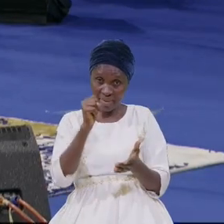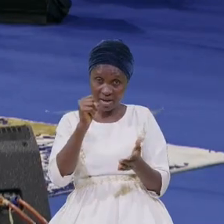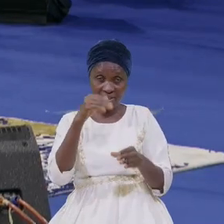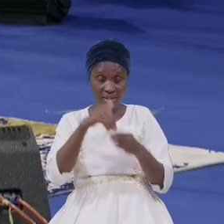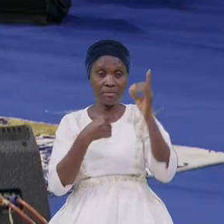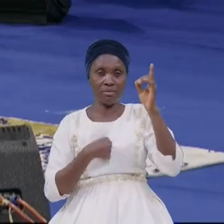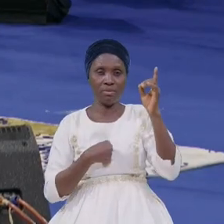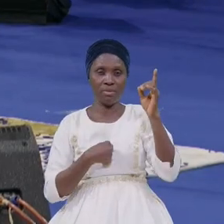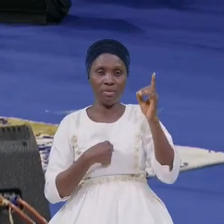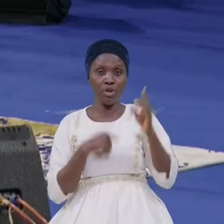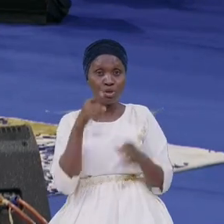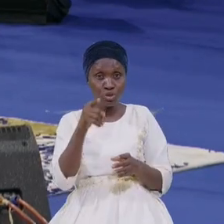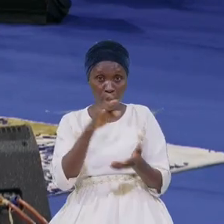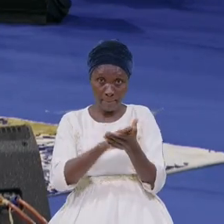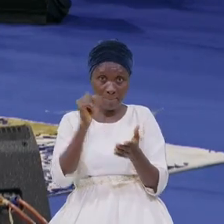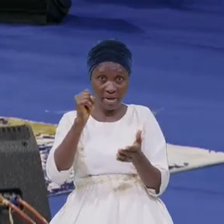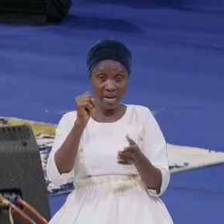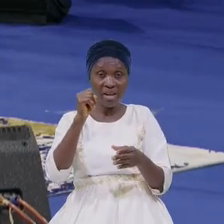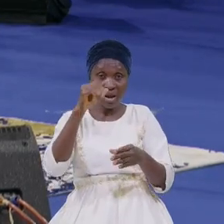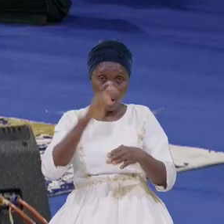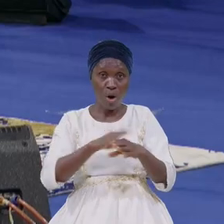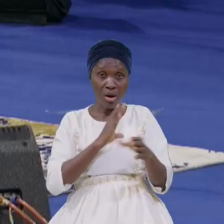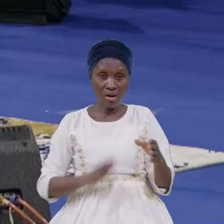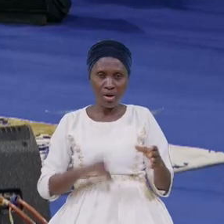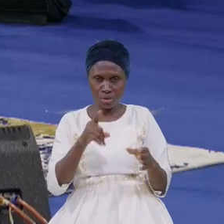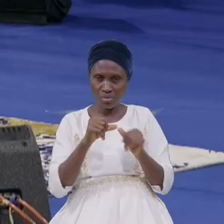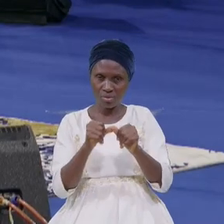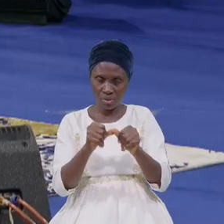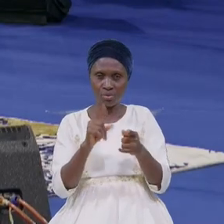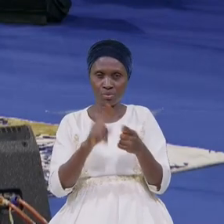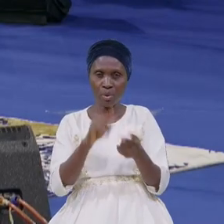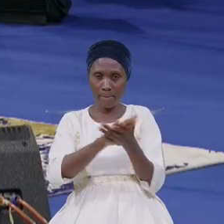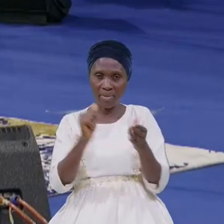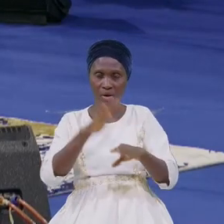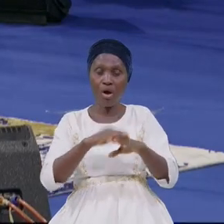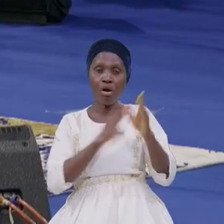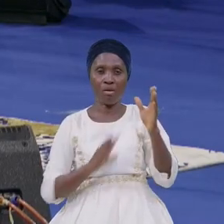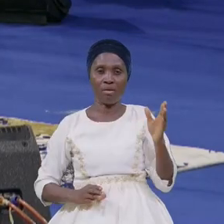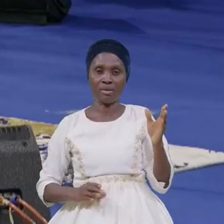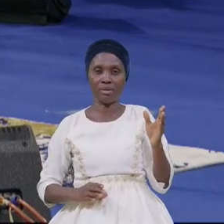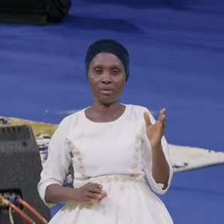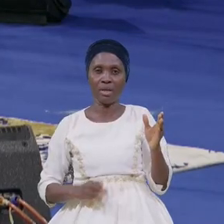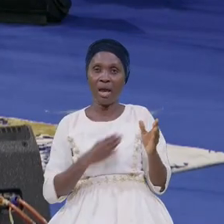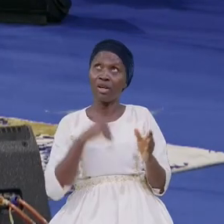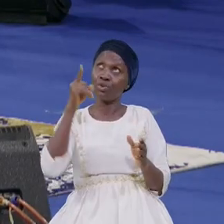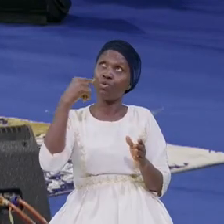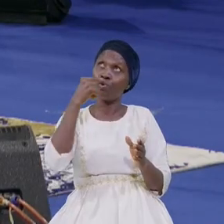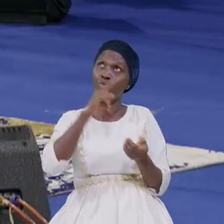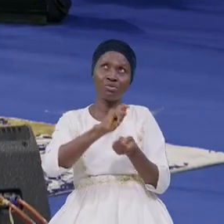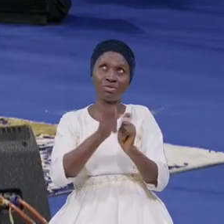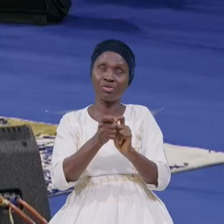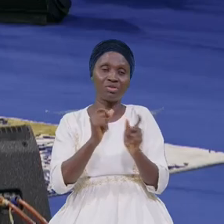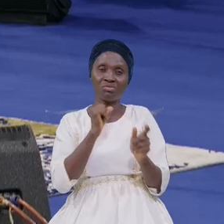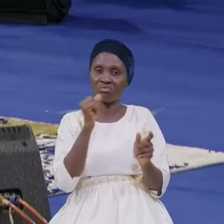celui qui croit en Christ, continue de croire en Christ, comme celui qui ne change pas. Celui